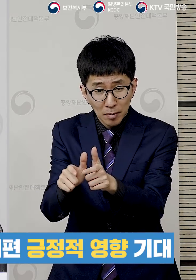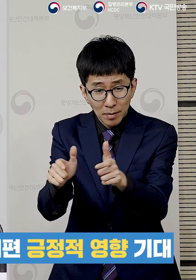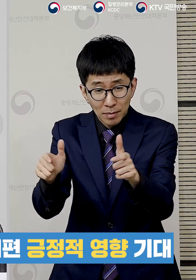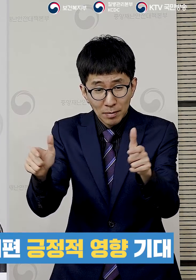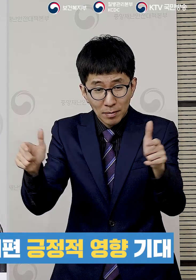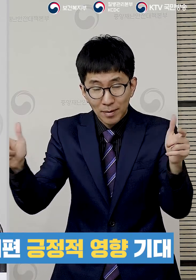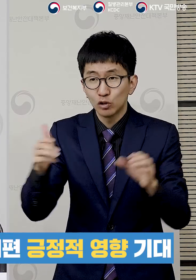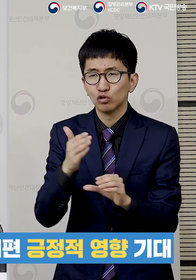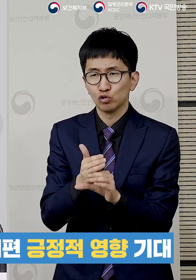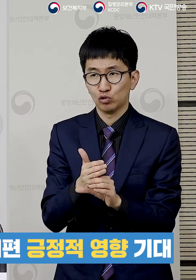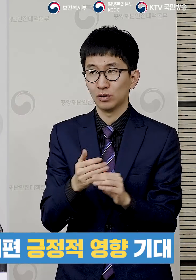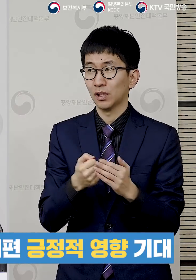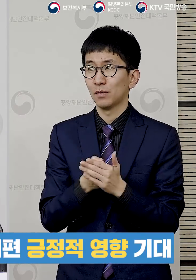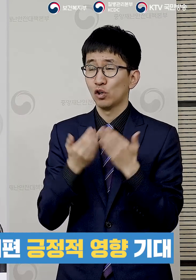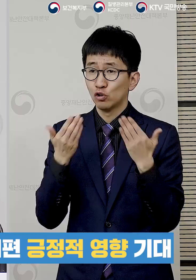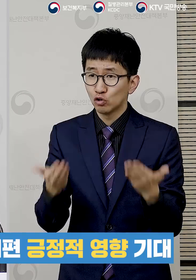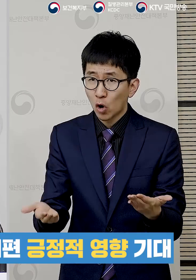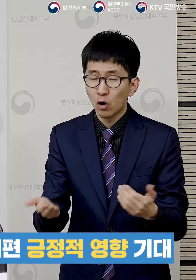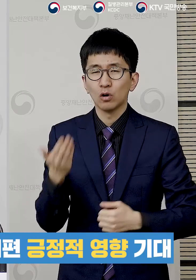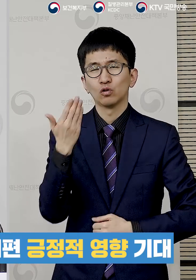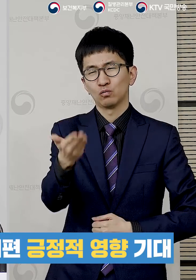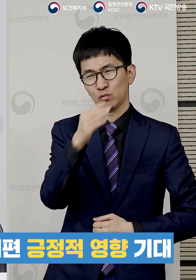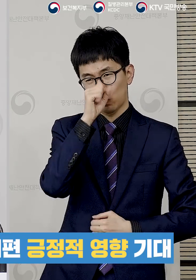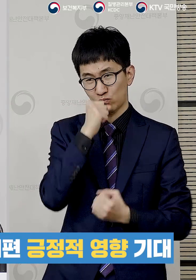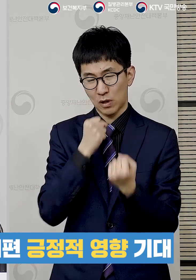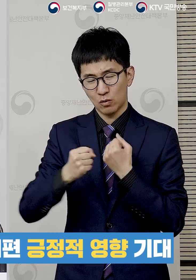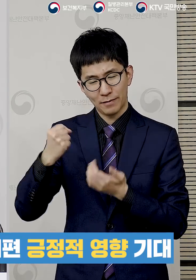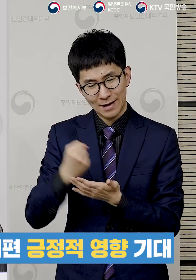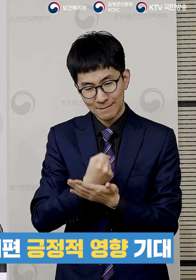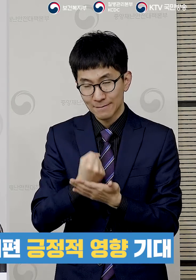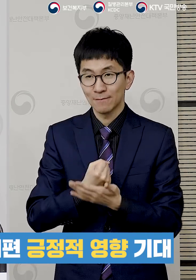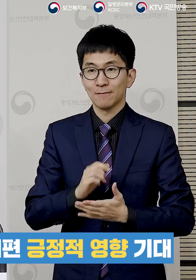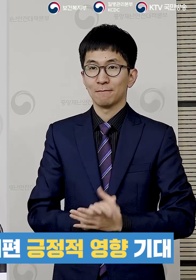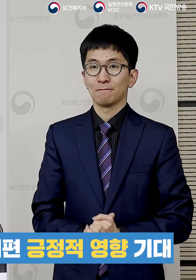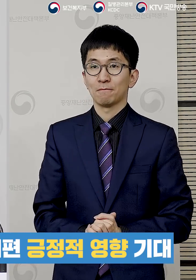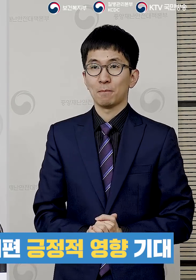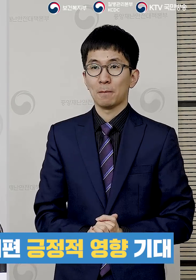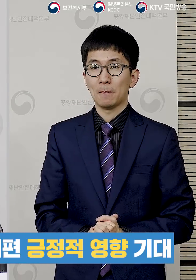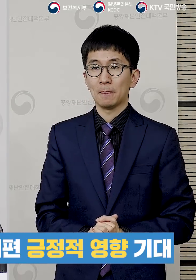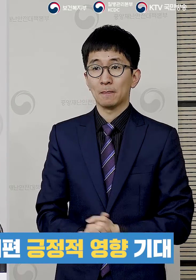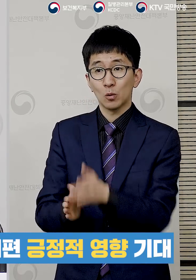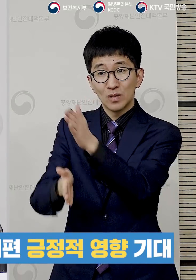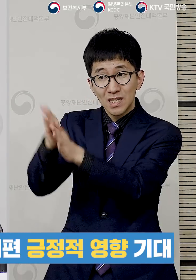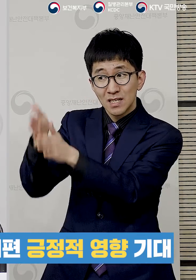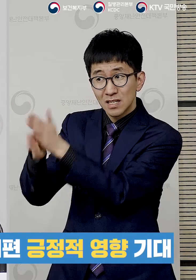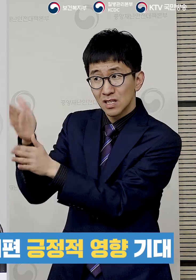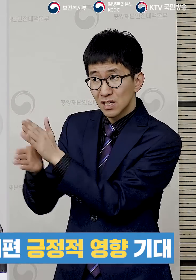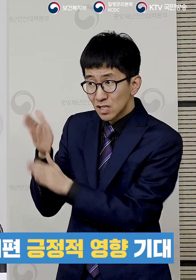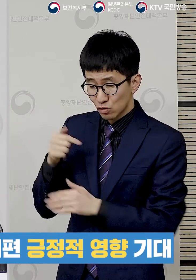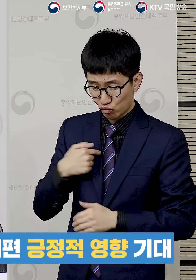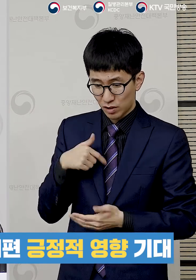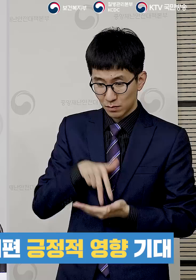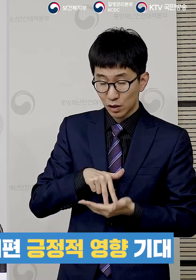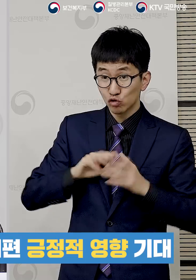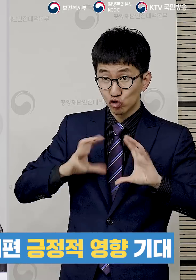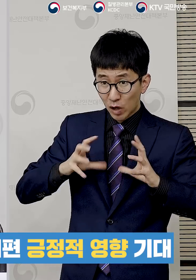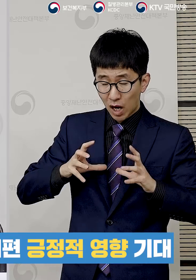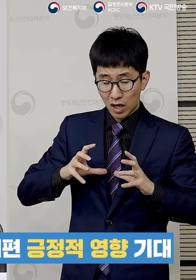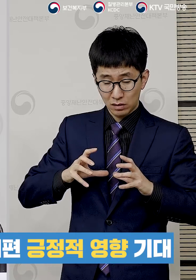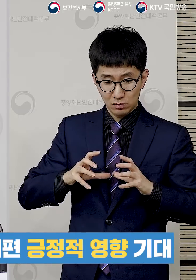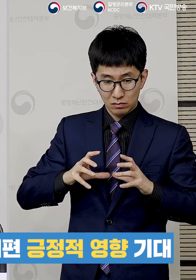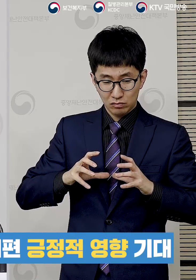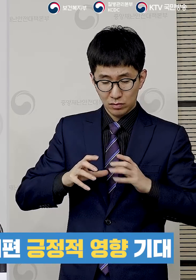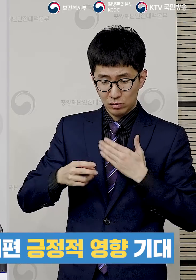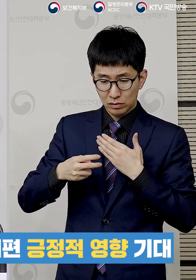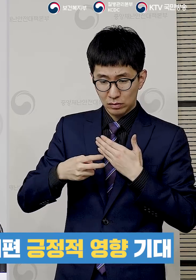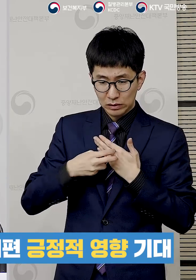이분들에게 충분한 휴식을 보장하고, 또 각 지자체로부터 요구되는 의료 인력을 적기에 저희가 다 중앙 차원에서